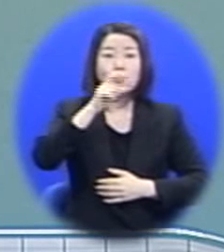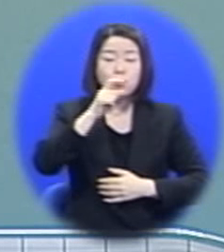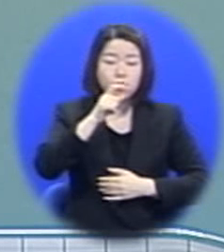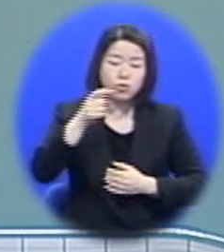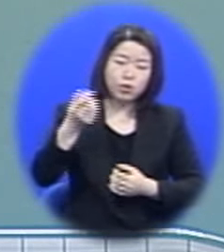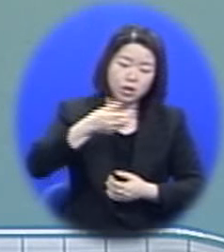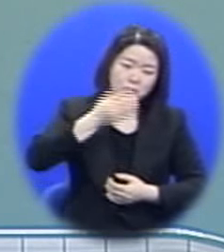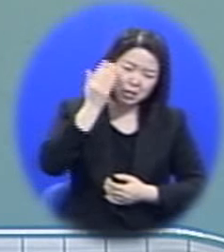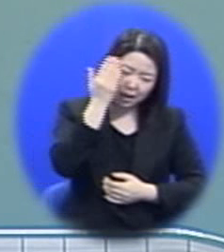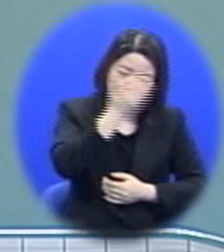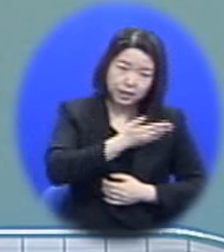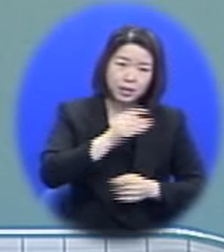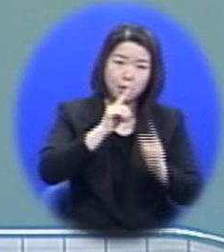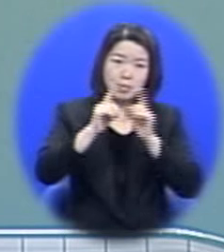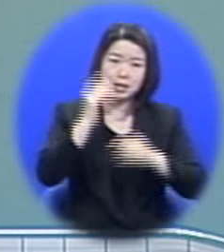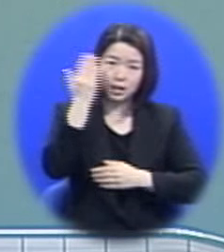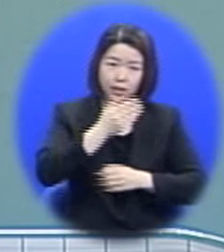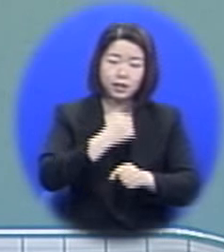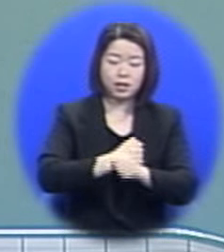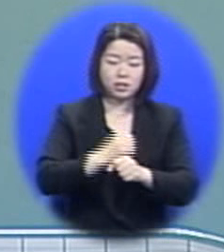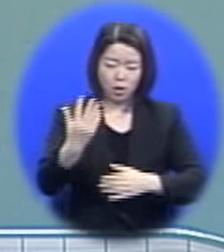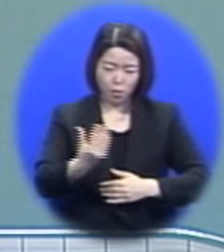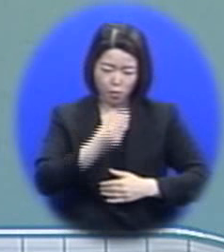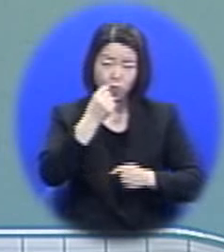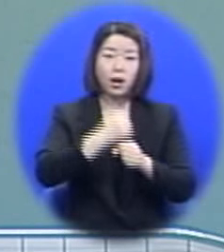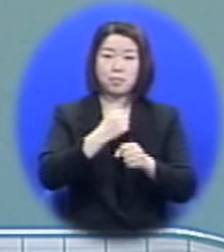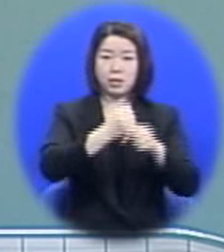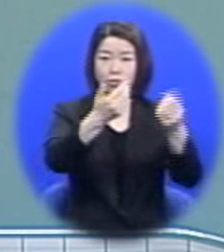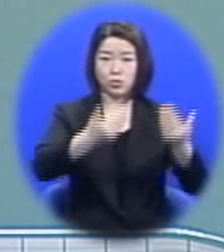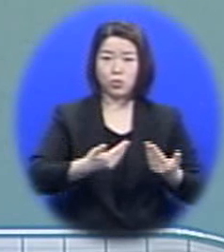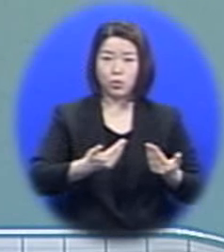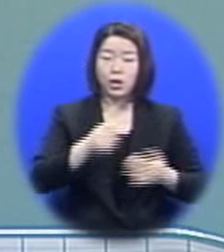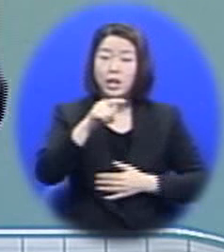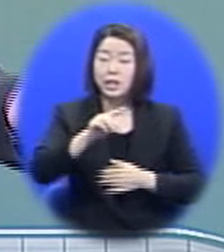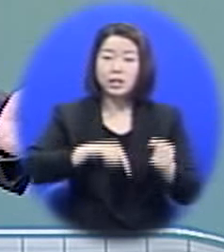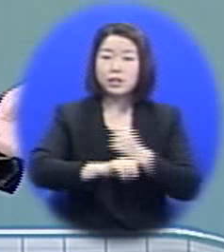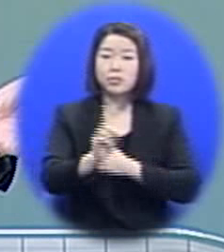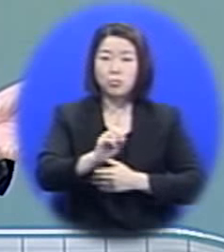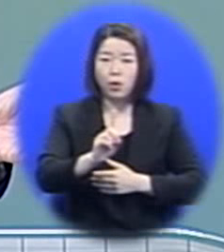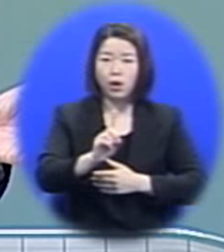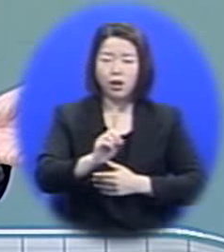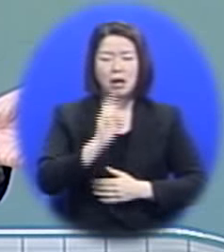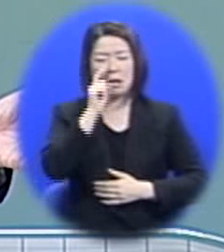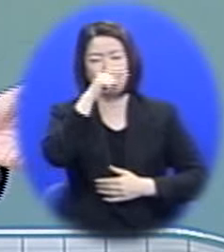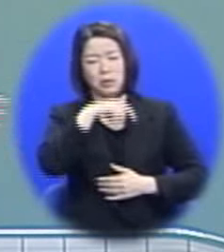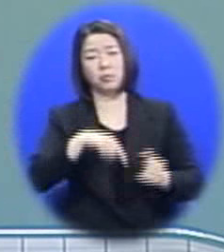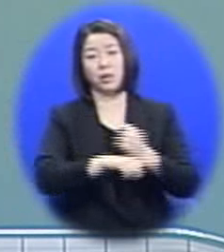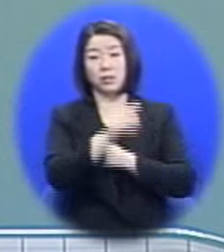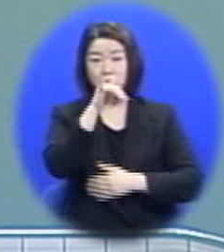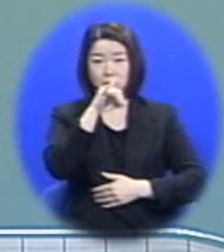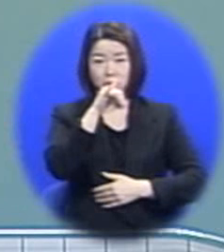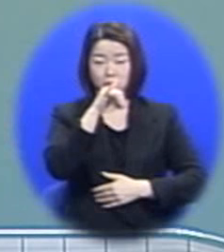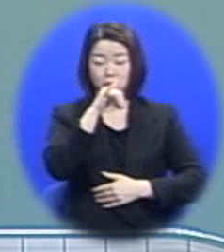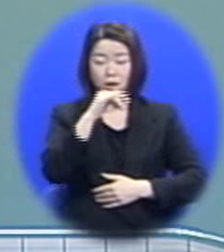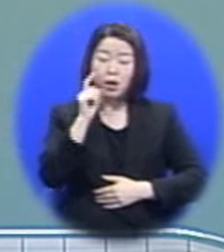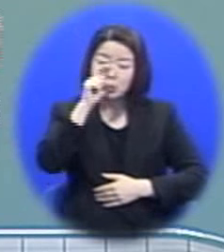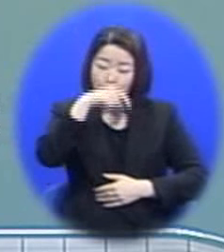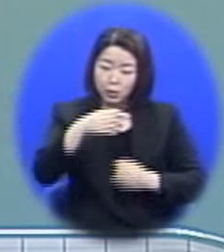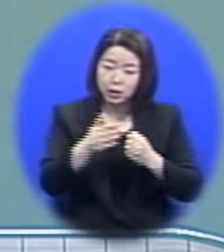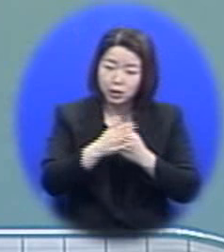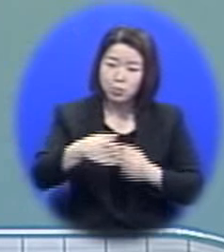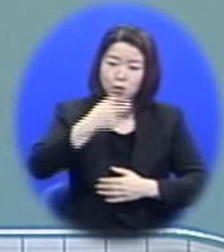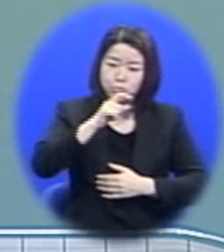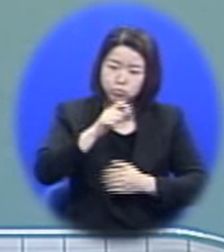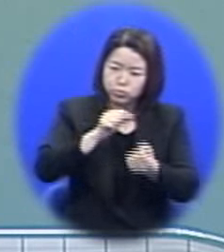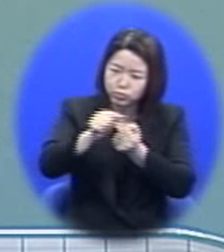깨끗하게 하여 거룩하게 하셨다 그랬습니다. 그 말은 무슨 뜻입니까? 더럽다는 뜻이잖아요. 아 더러우니까 물로 씻어